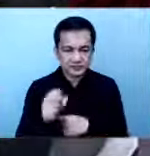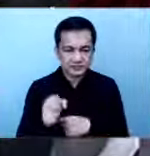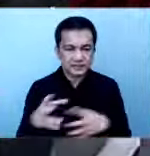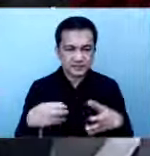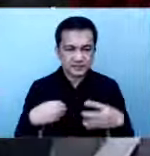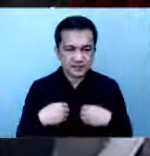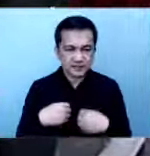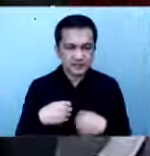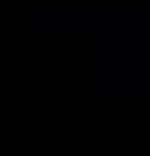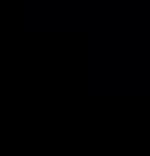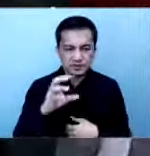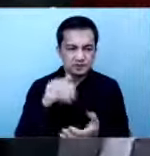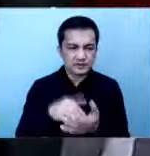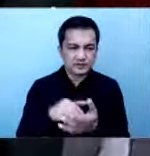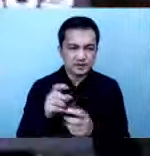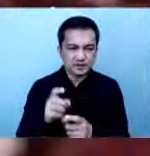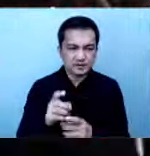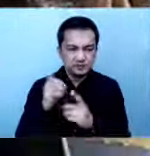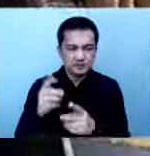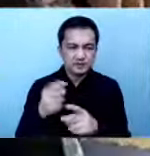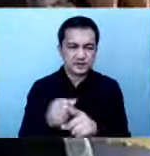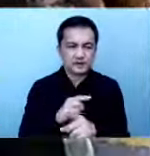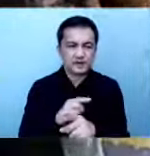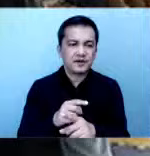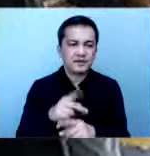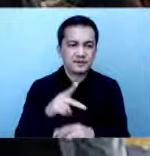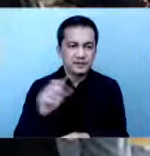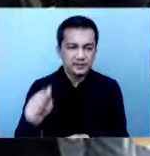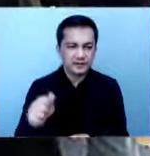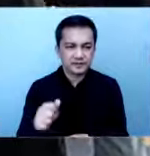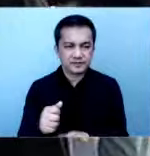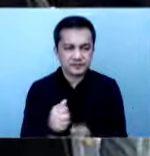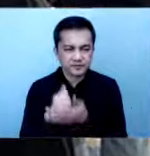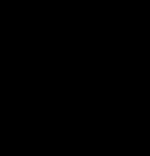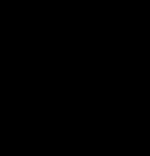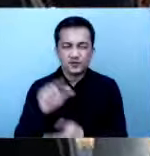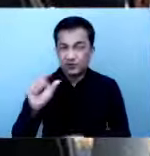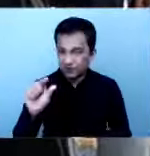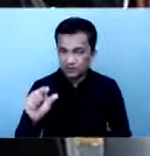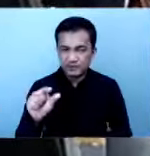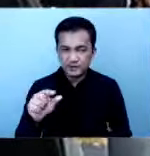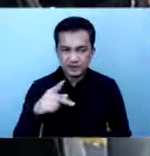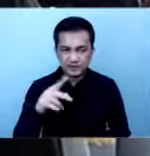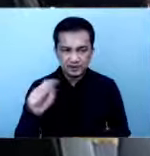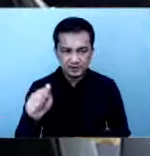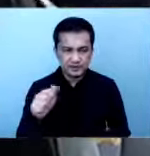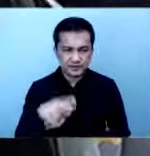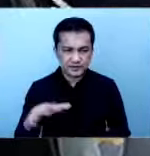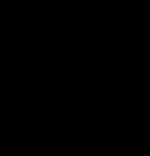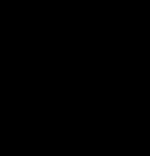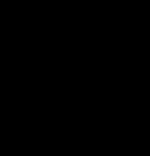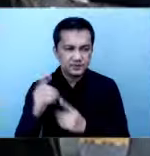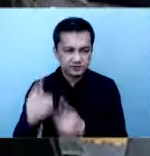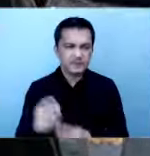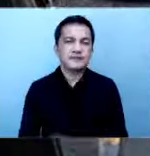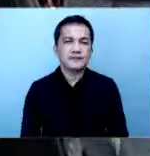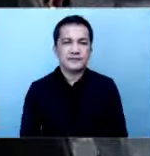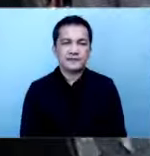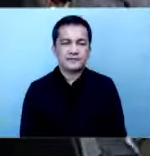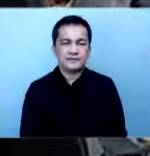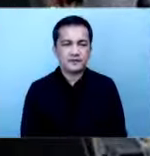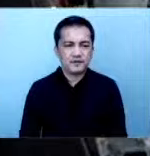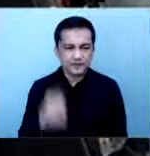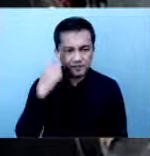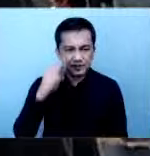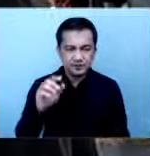milyong pisong donasyon mula sa Liga. Makakatulong kahit konti ang PBA sa mga donation na to para sa mga bata